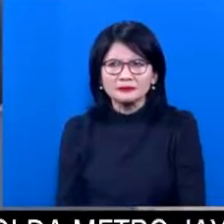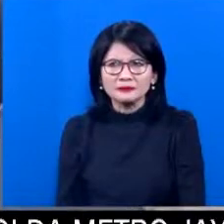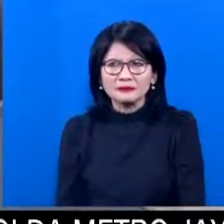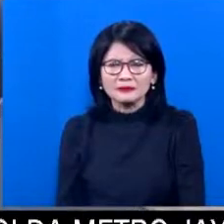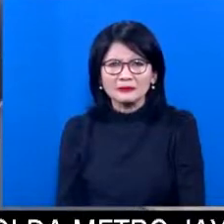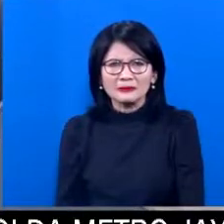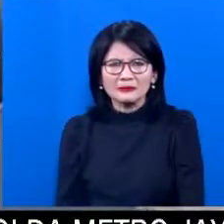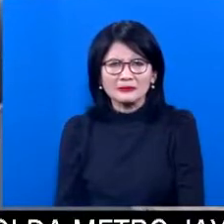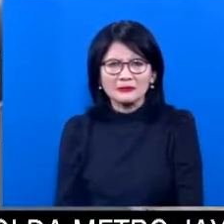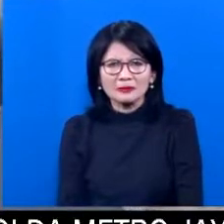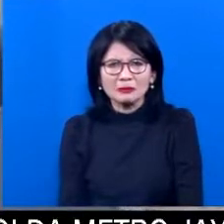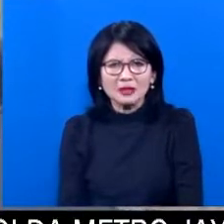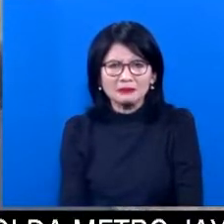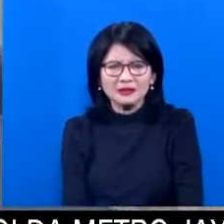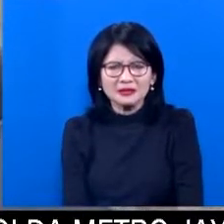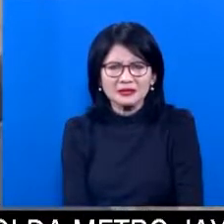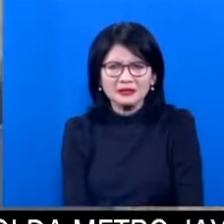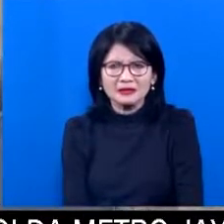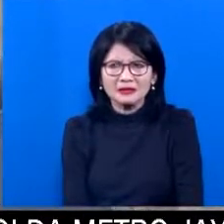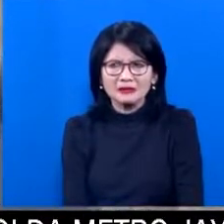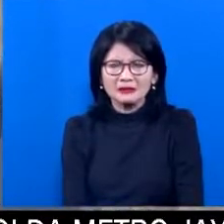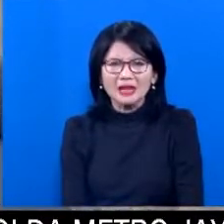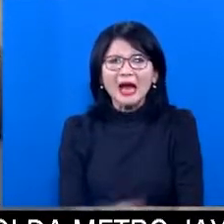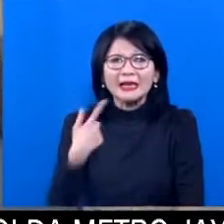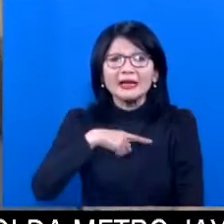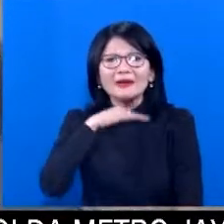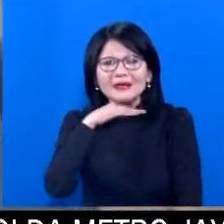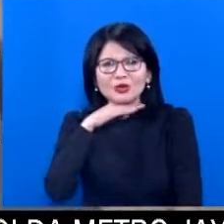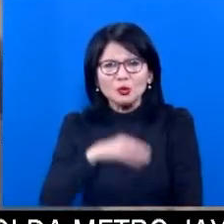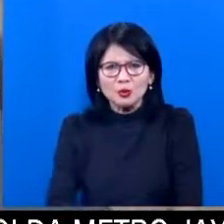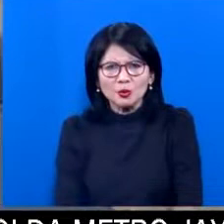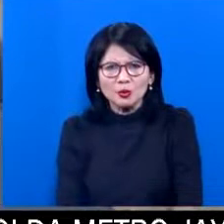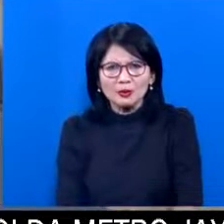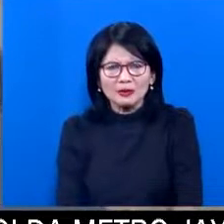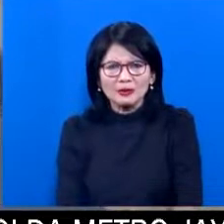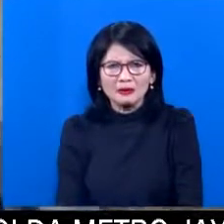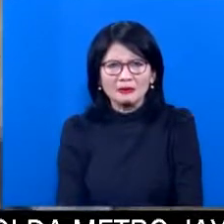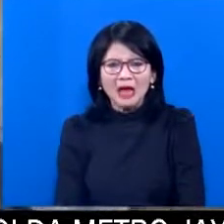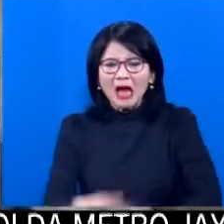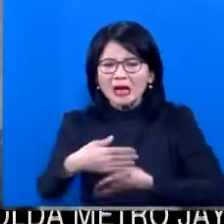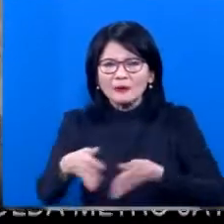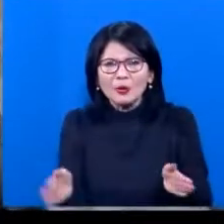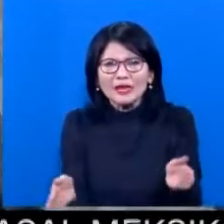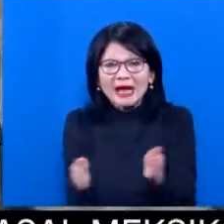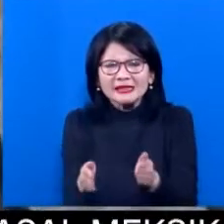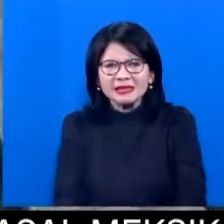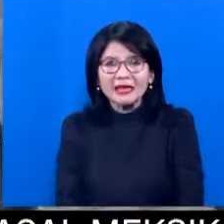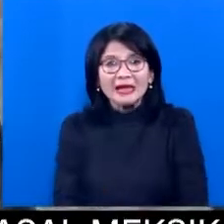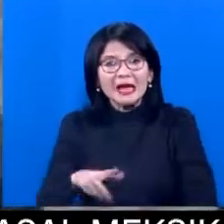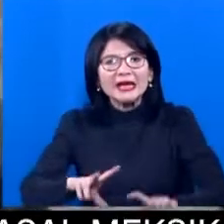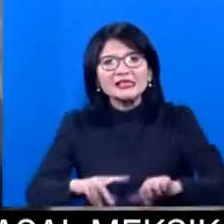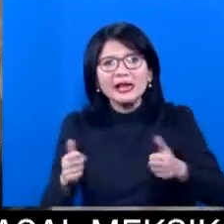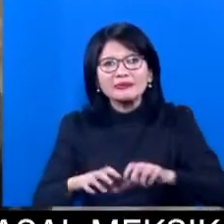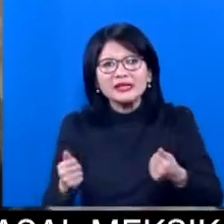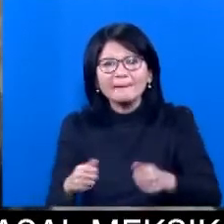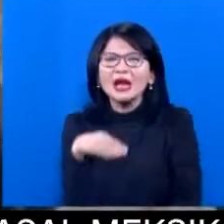kita pindahkan. Di stasiunnya, baru dipindahkan. Jadi ini bersiap-siap saja? Ya, kita